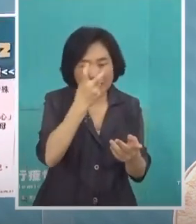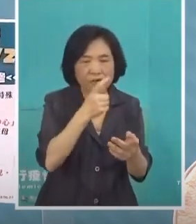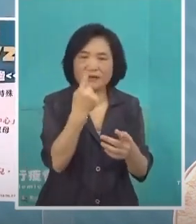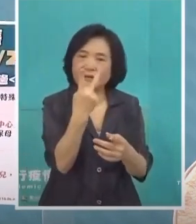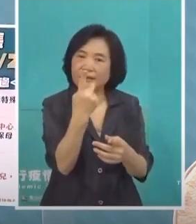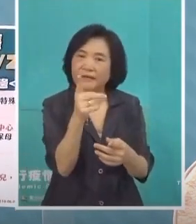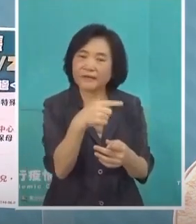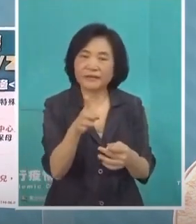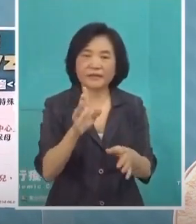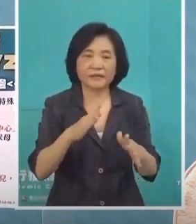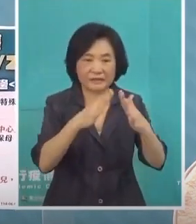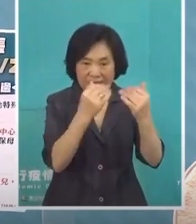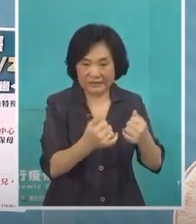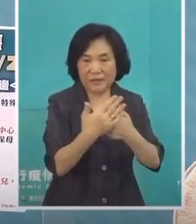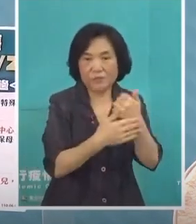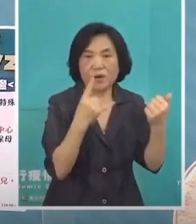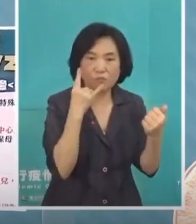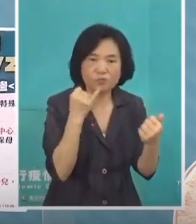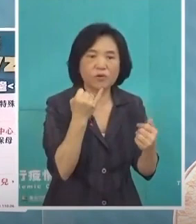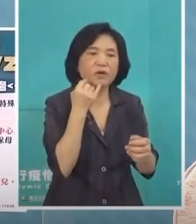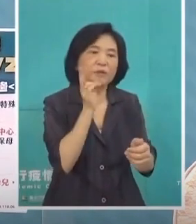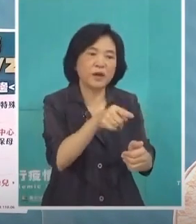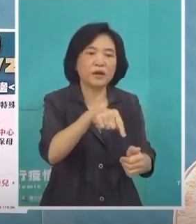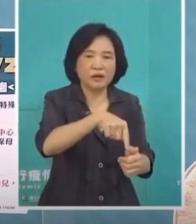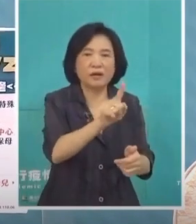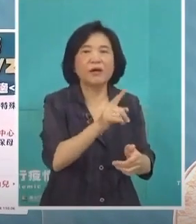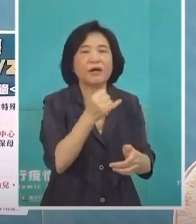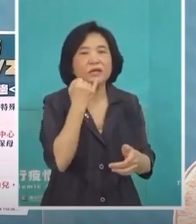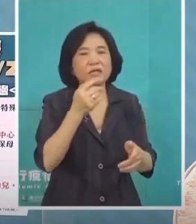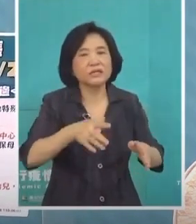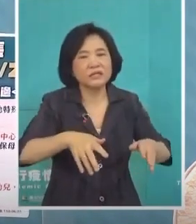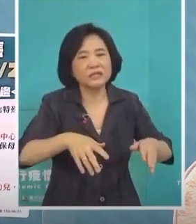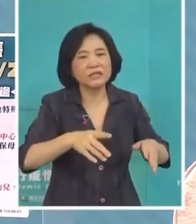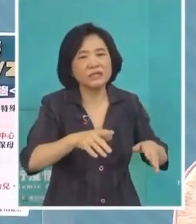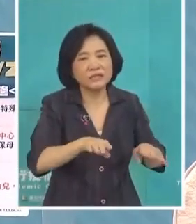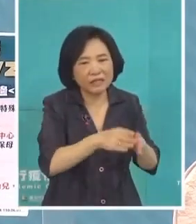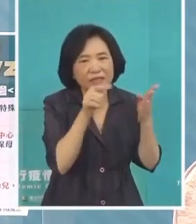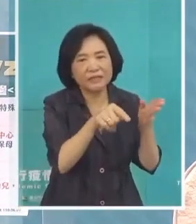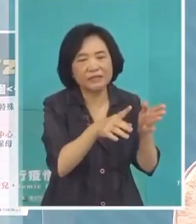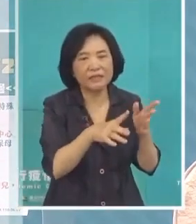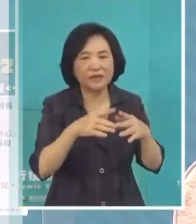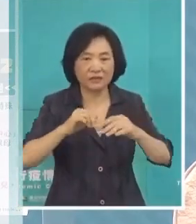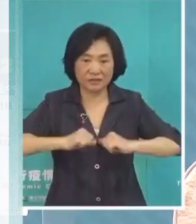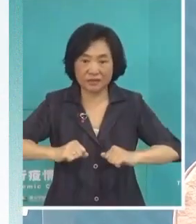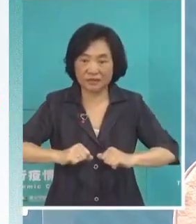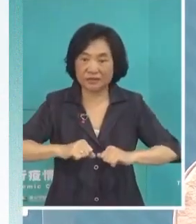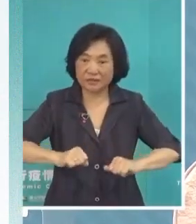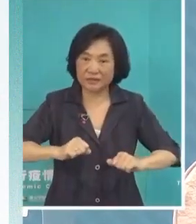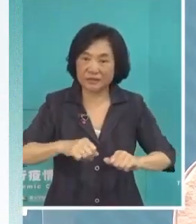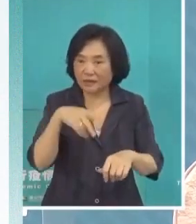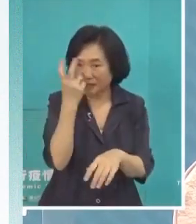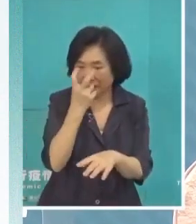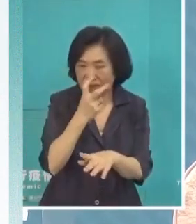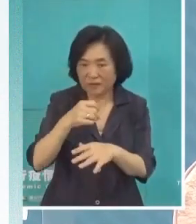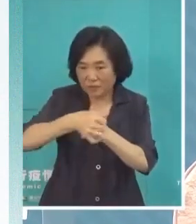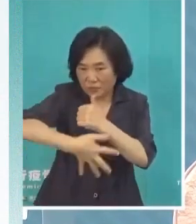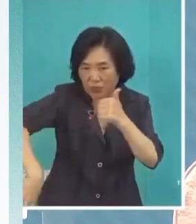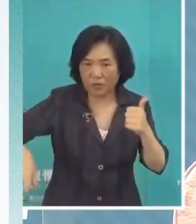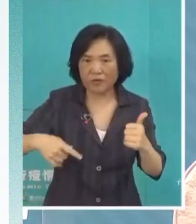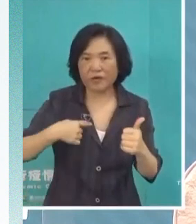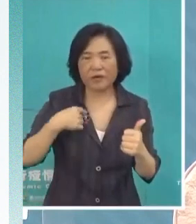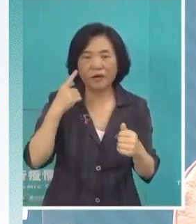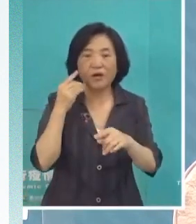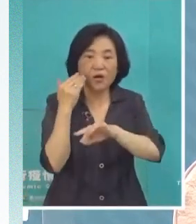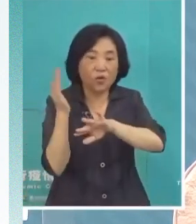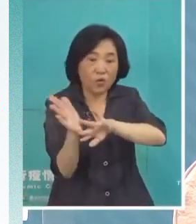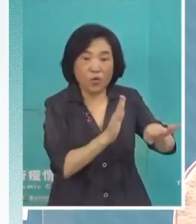们这个大概居家保姆可以开始放松了，然后有一个健康监测系统就可以。那一种如果是